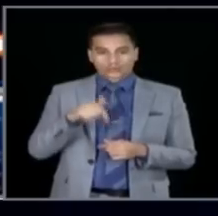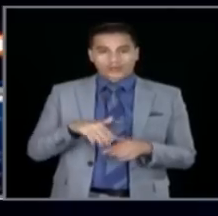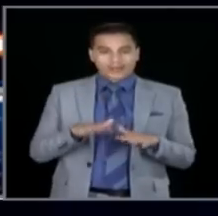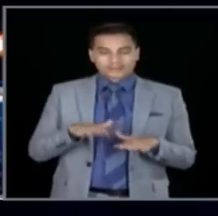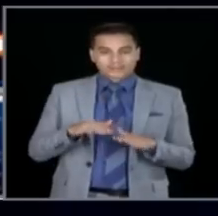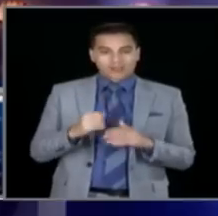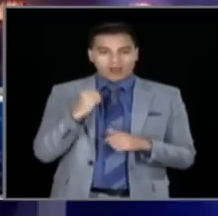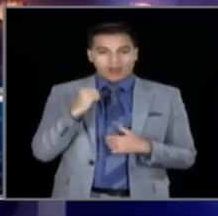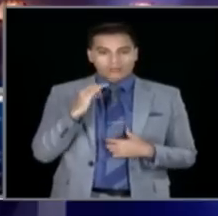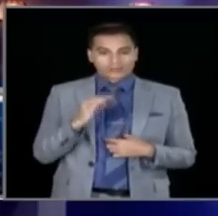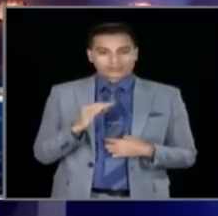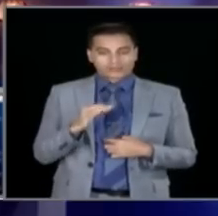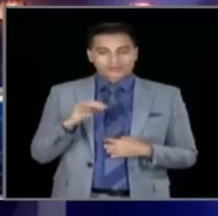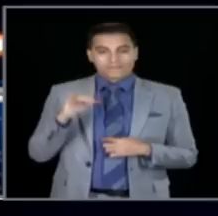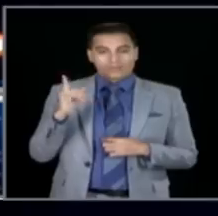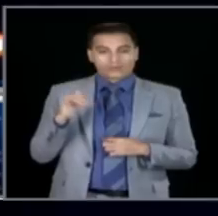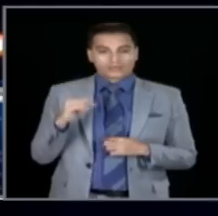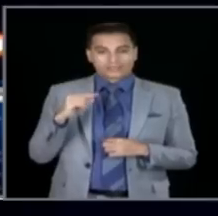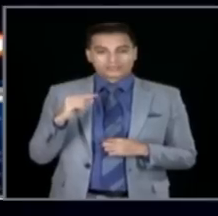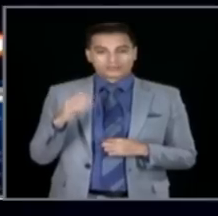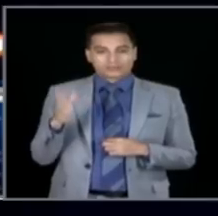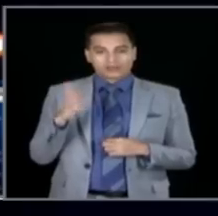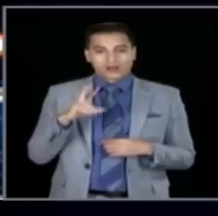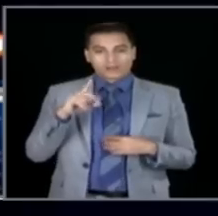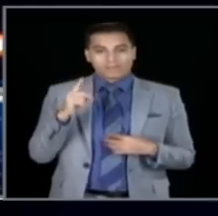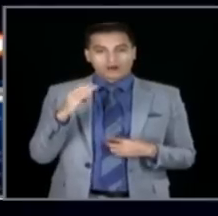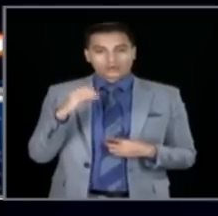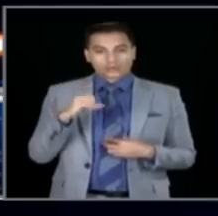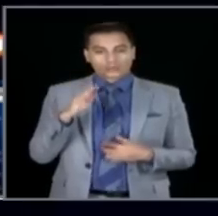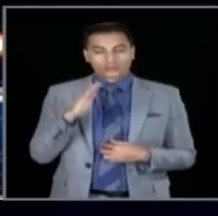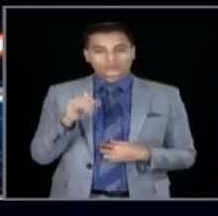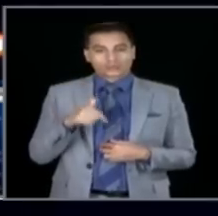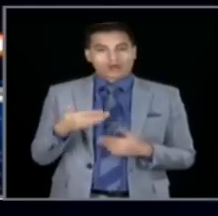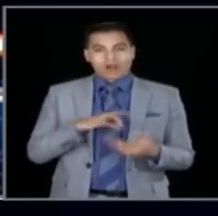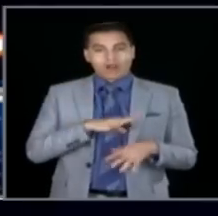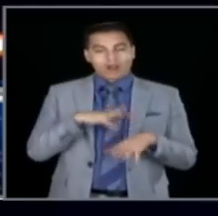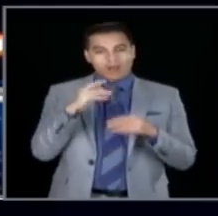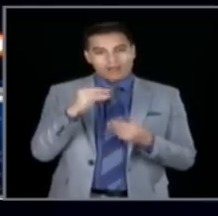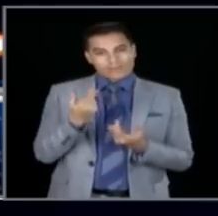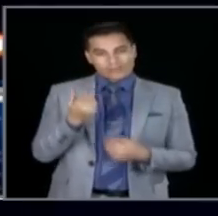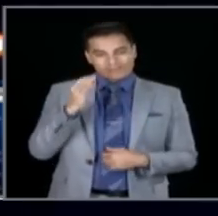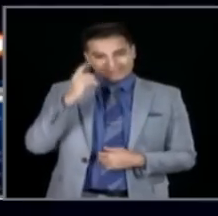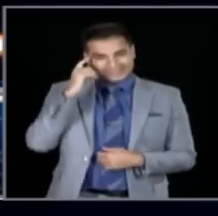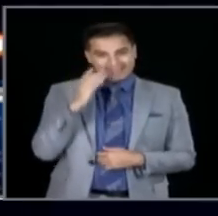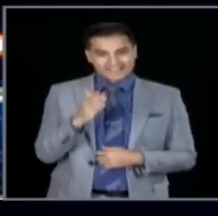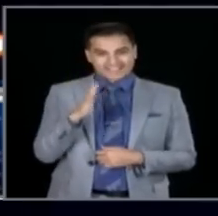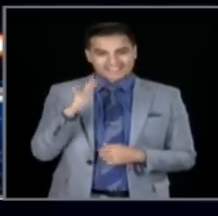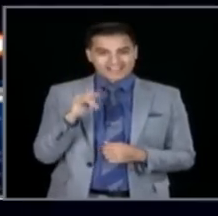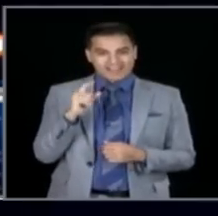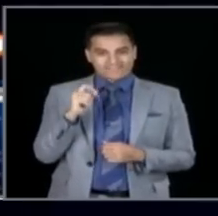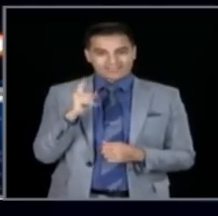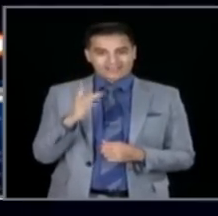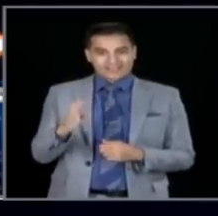حالياً. مريد البرغوثي الله يرحمه كان مفروض تركز في اللي أنا بقوله. سيف